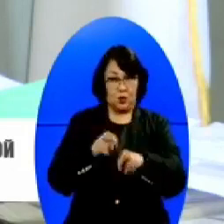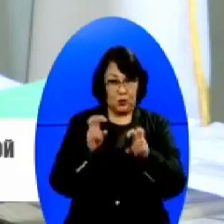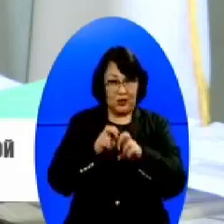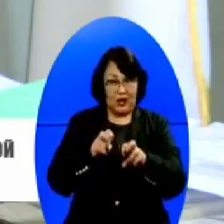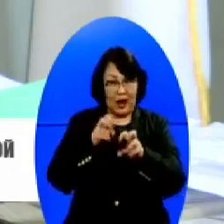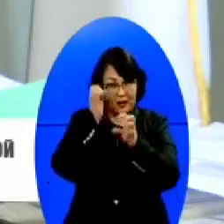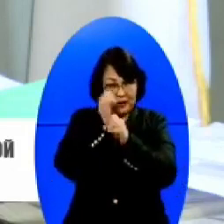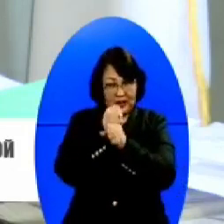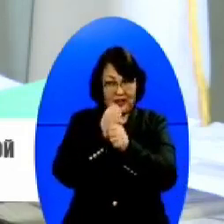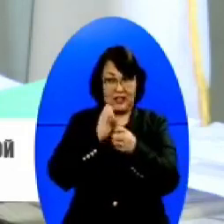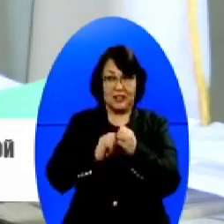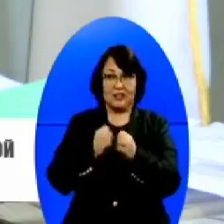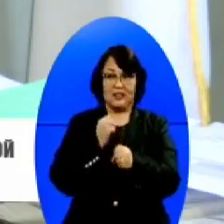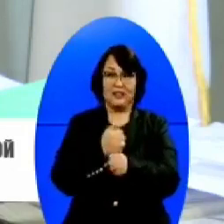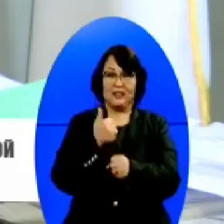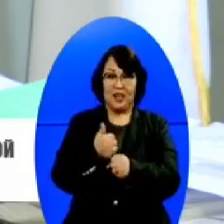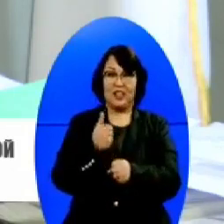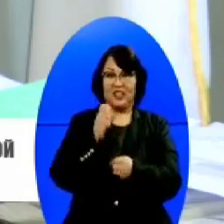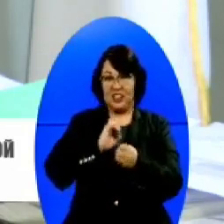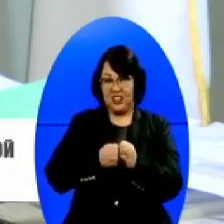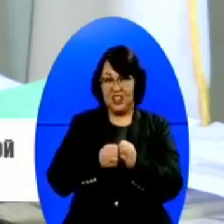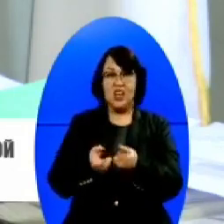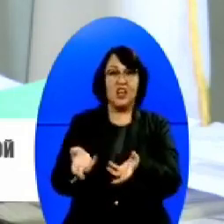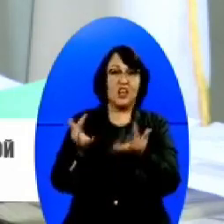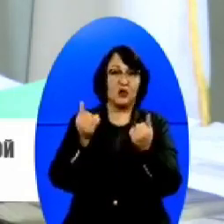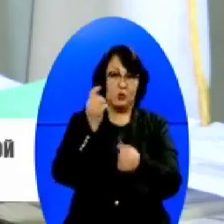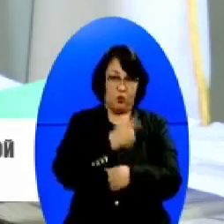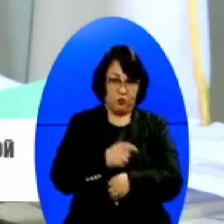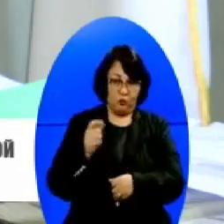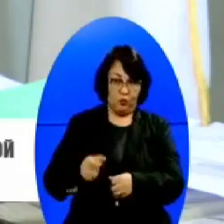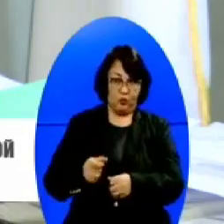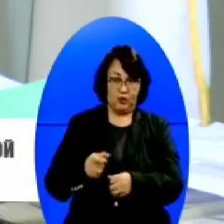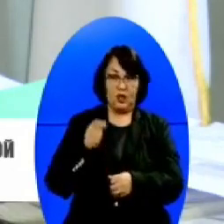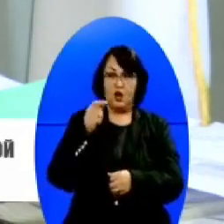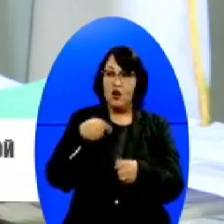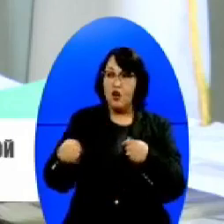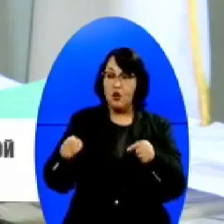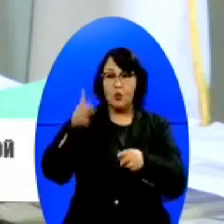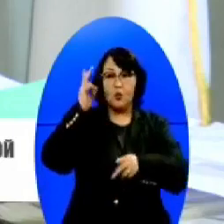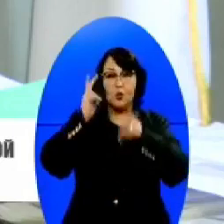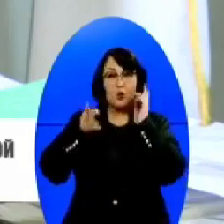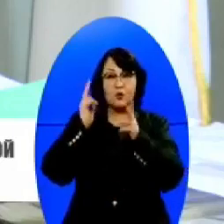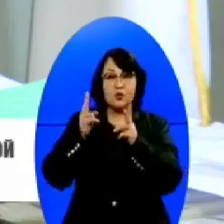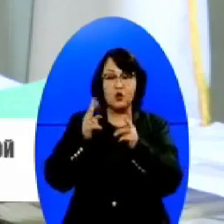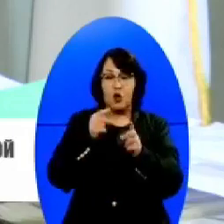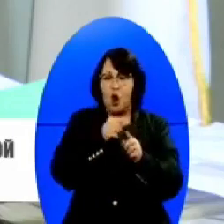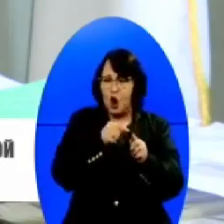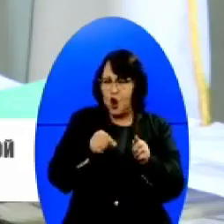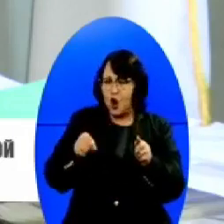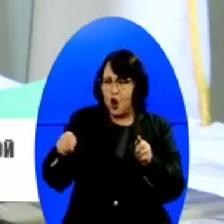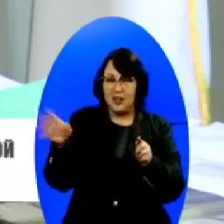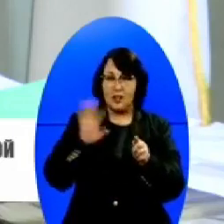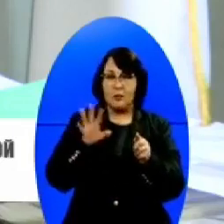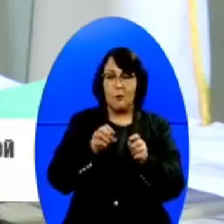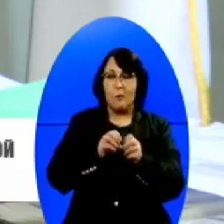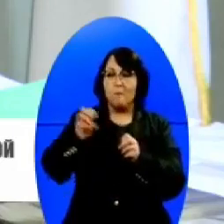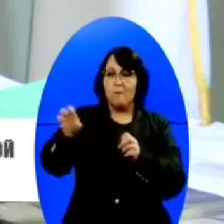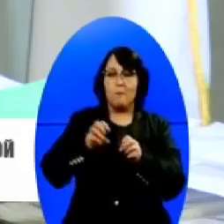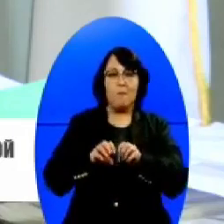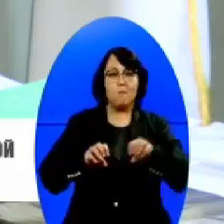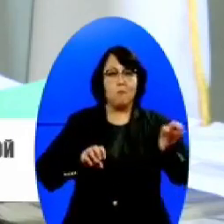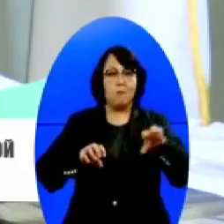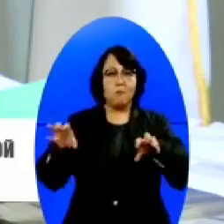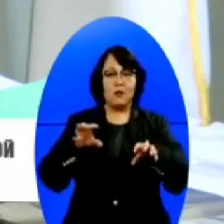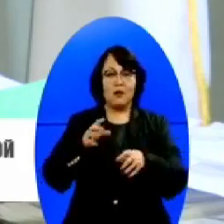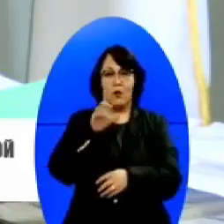хийгээд хідэн хүн одоо энэ хавд өсчөнд орж ийнөв, хідэн өсчин байвал болохоор байноу, хідэн цайны